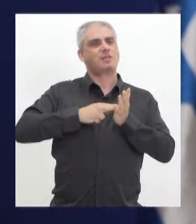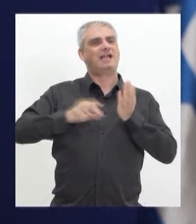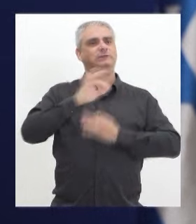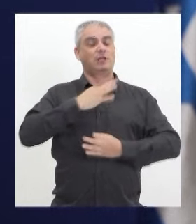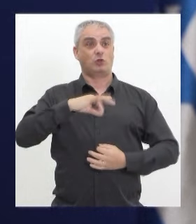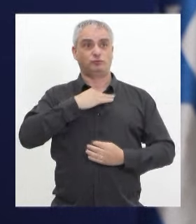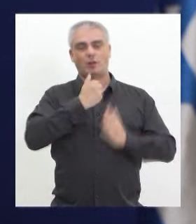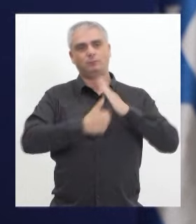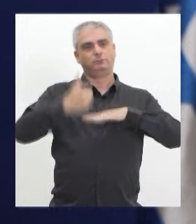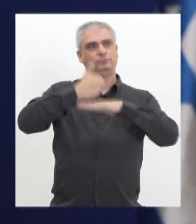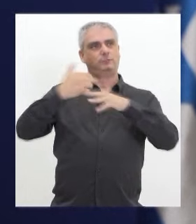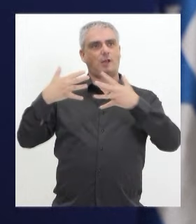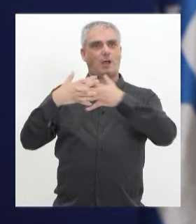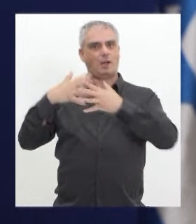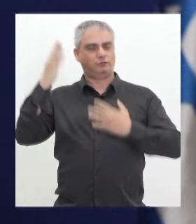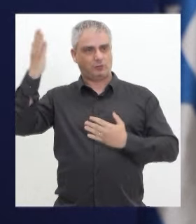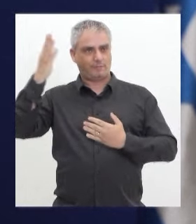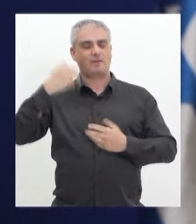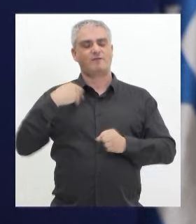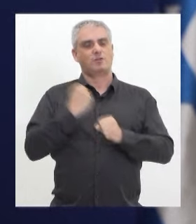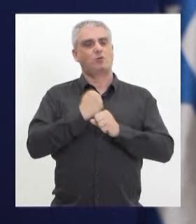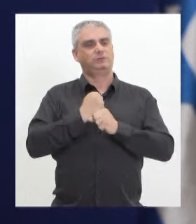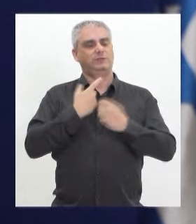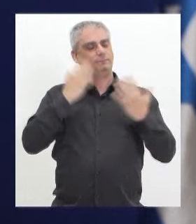שלנו בראשן ארצות הברית ומקיימים איתם תיאום הדוק